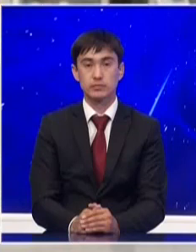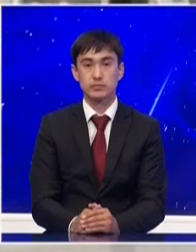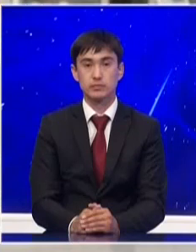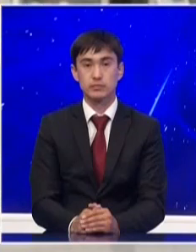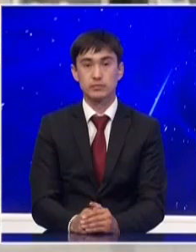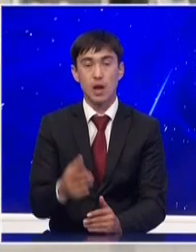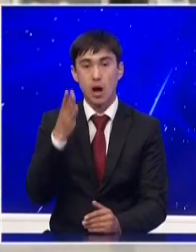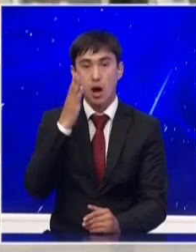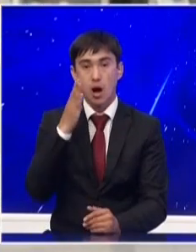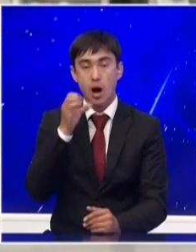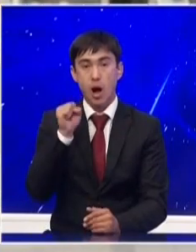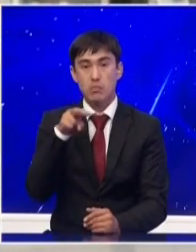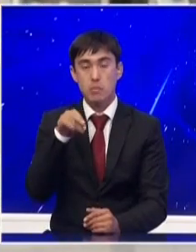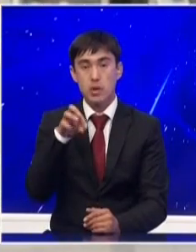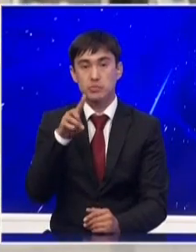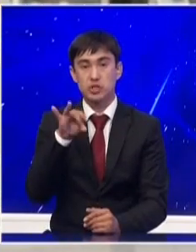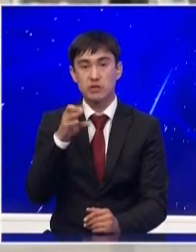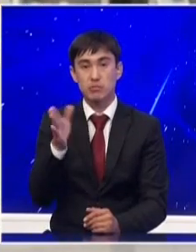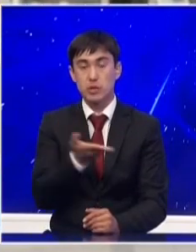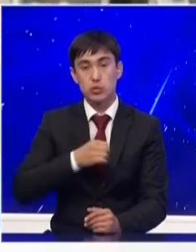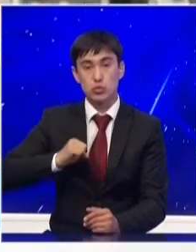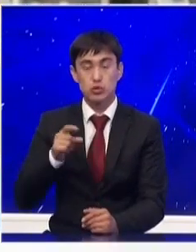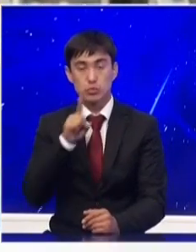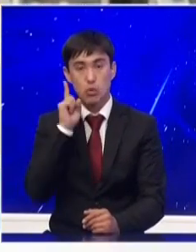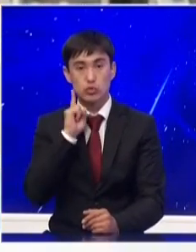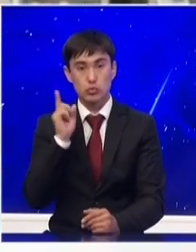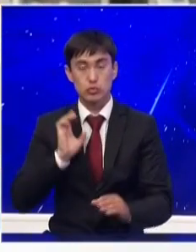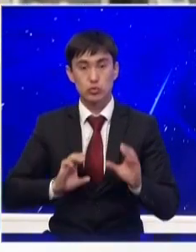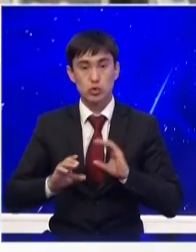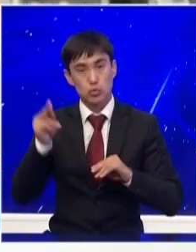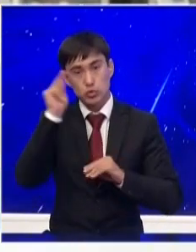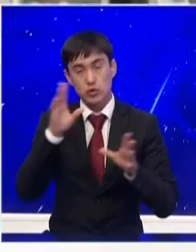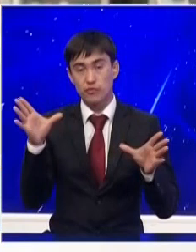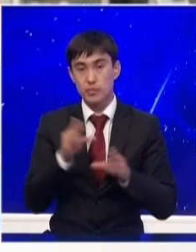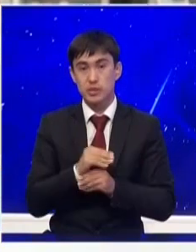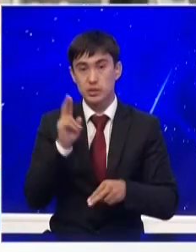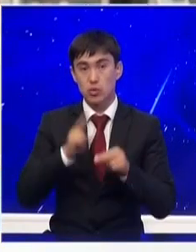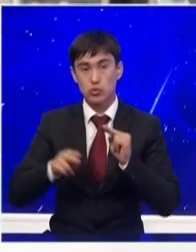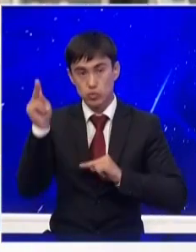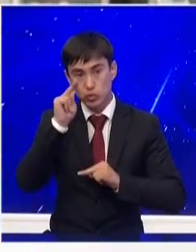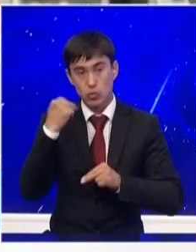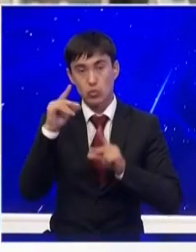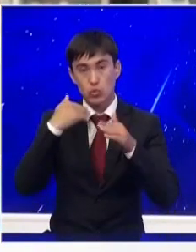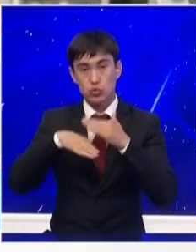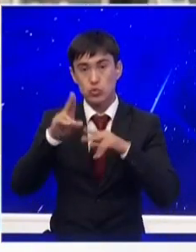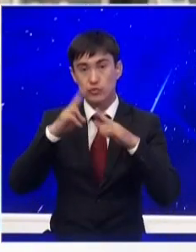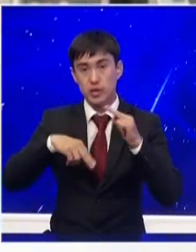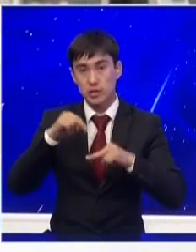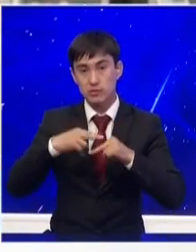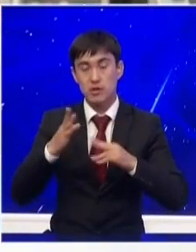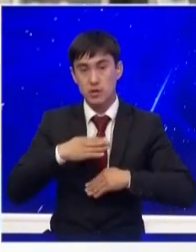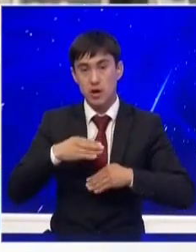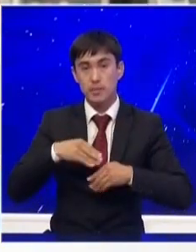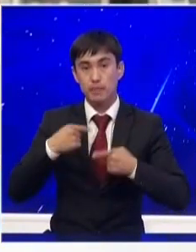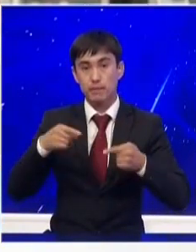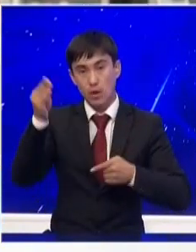С Алмабеком Тшановым мы друзья с самой молодости. Будучи студентами, учились вместе. Закончив учебу, он ушел в строительство. Я в науку.